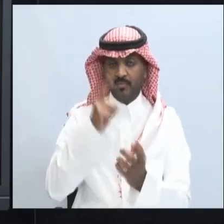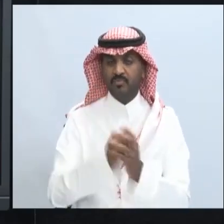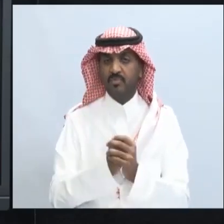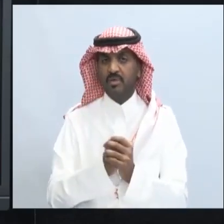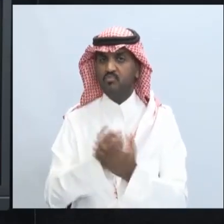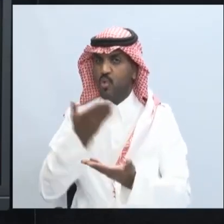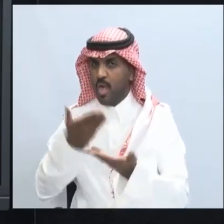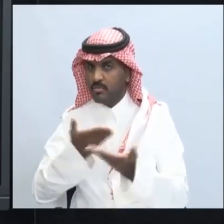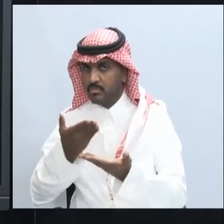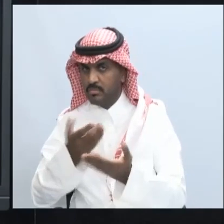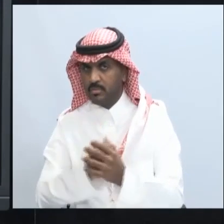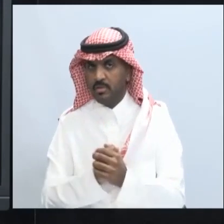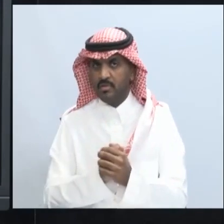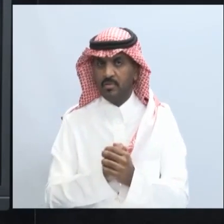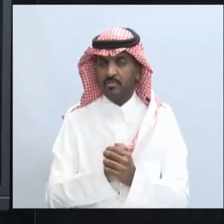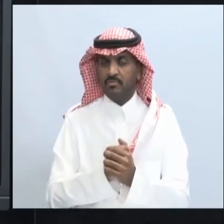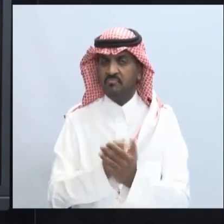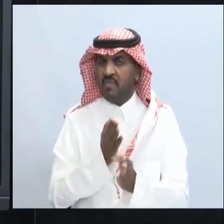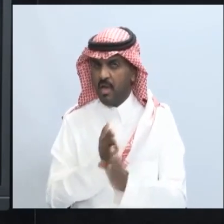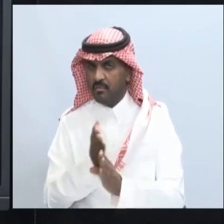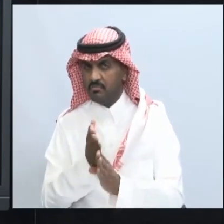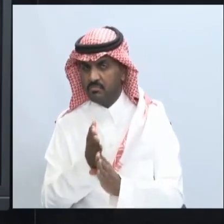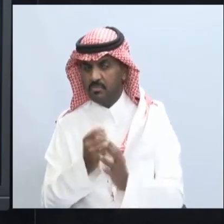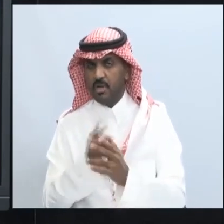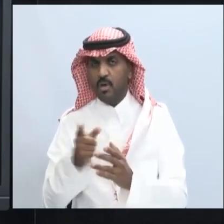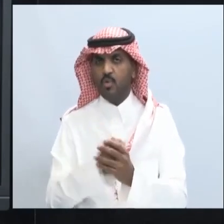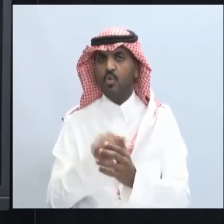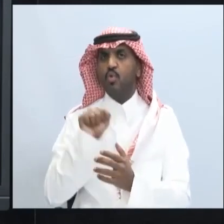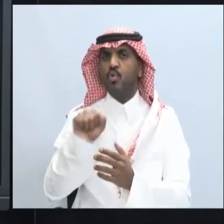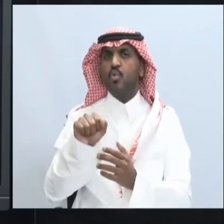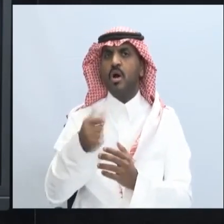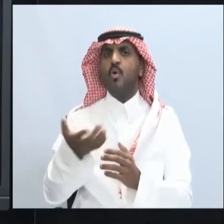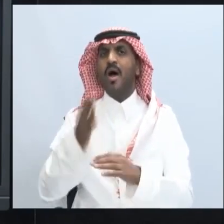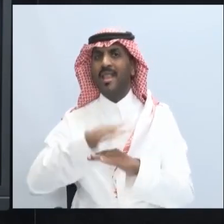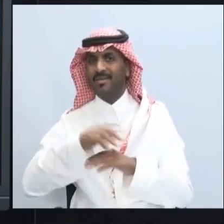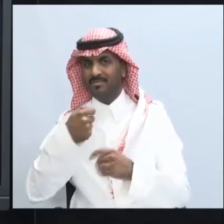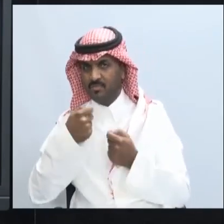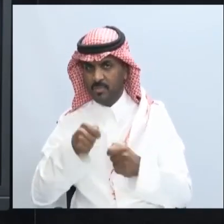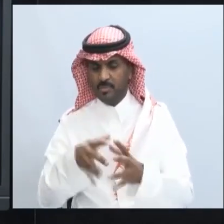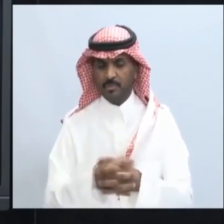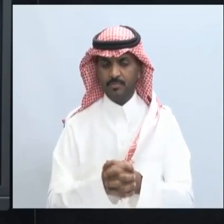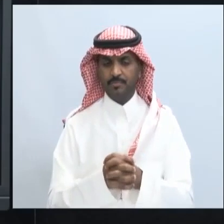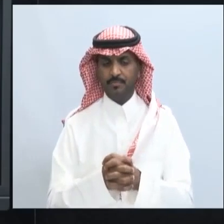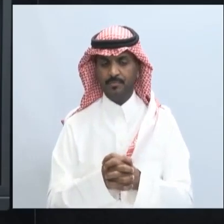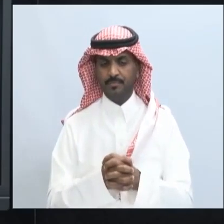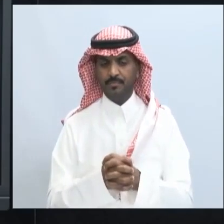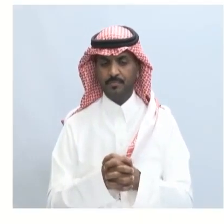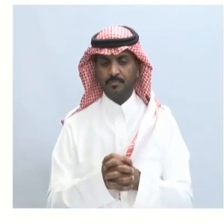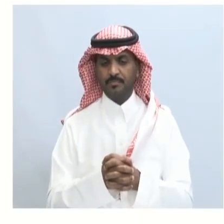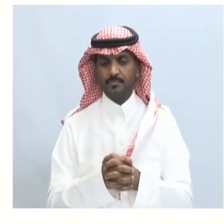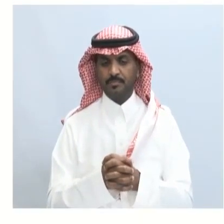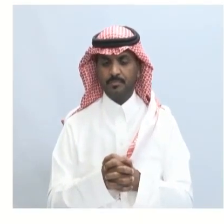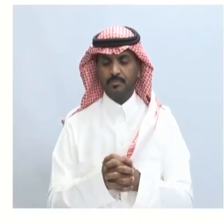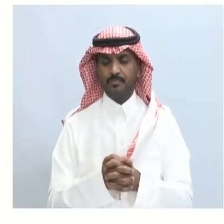نخاطبه في حال في حال ان له حقوق او عليه التزامات هذا من